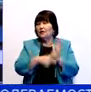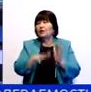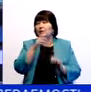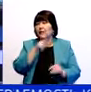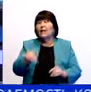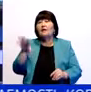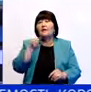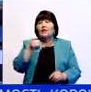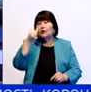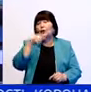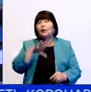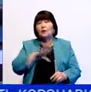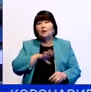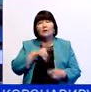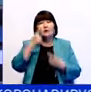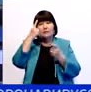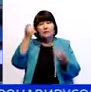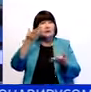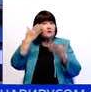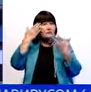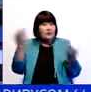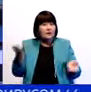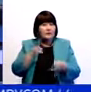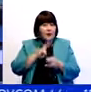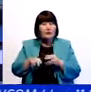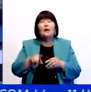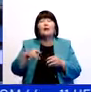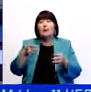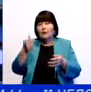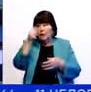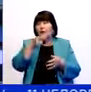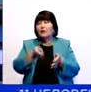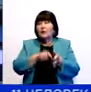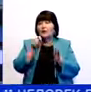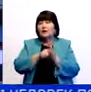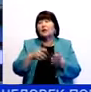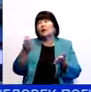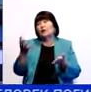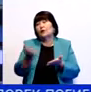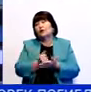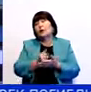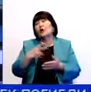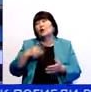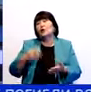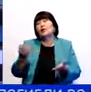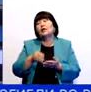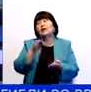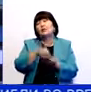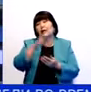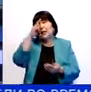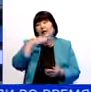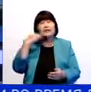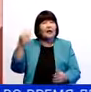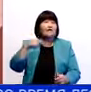все эти годы он числился без вести пропавшим годы упорных поисков увенчались успехом дочь нашла могилу отца в